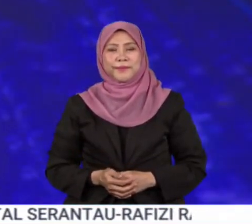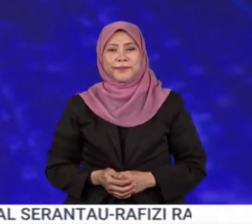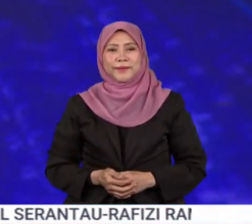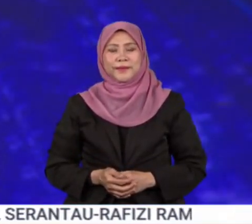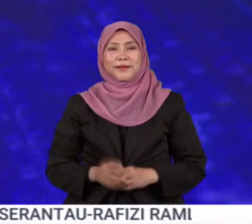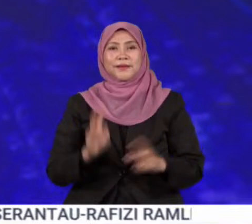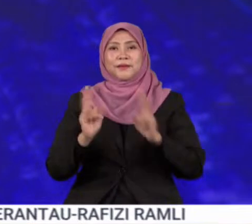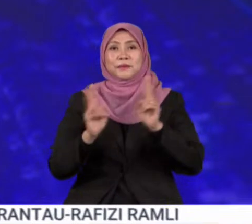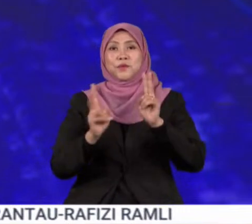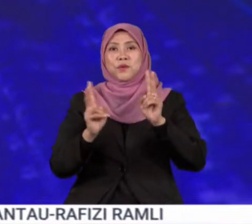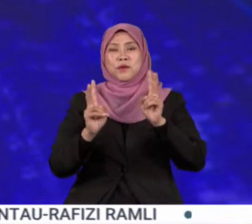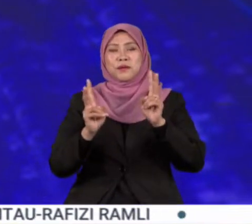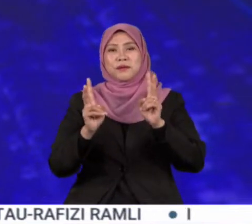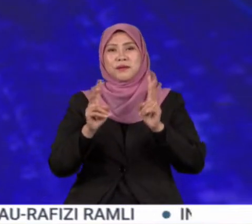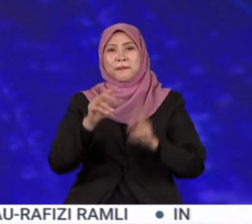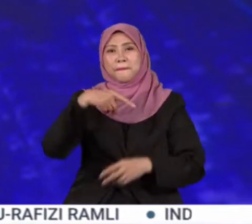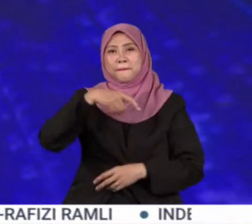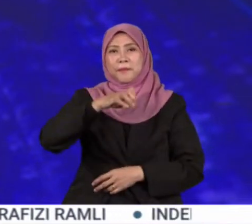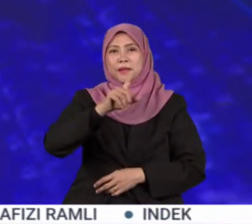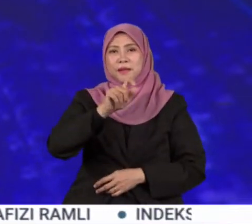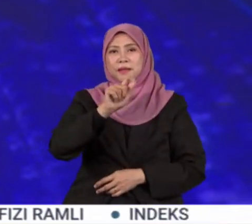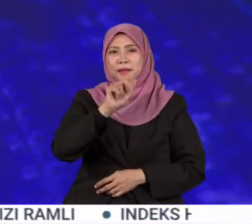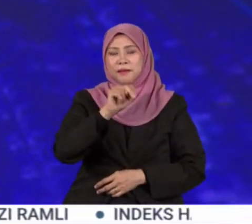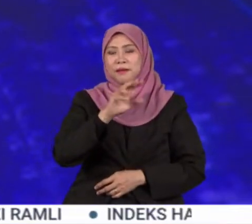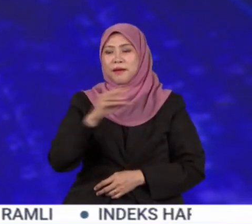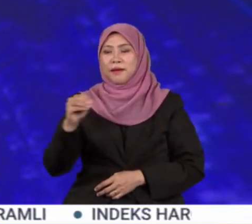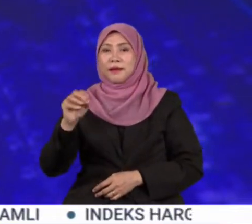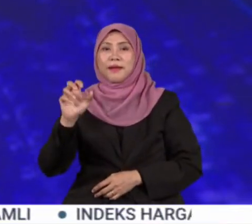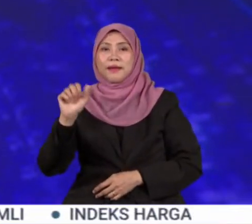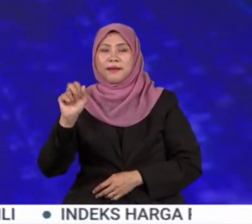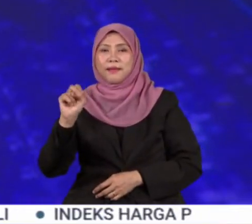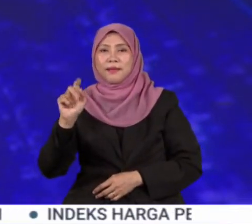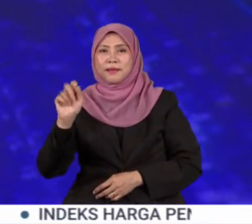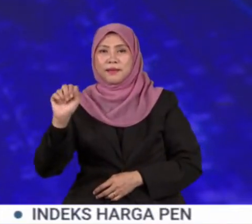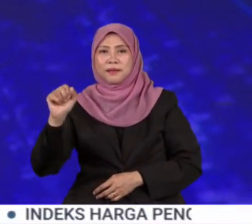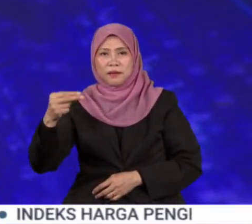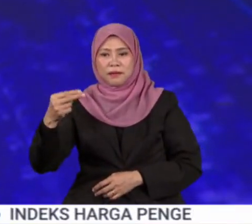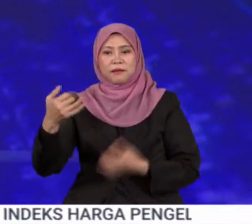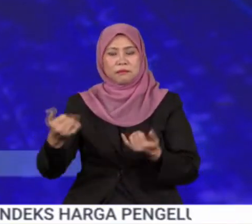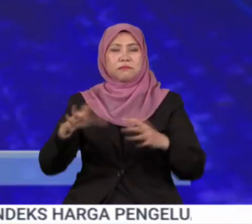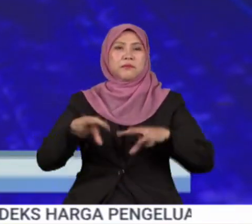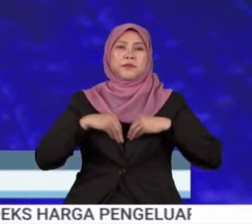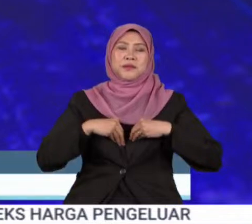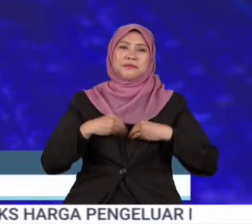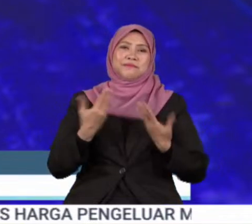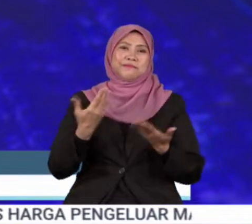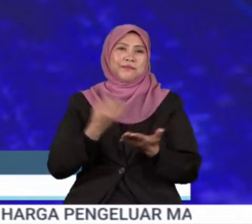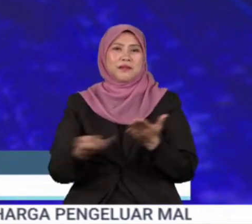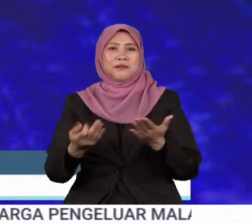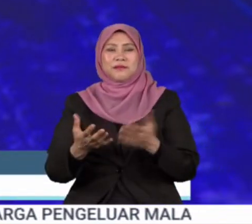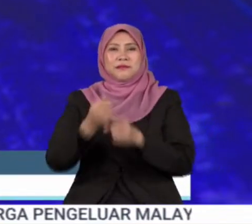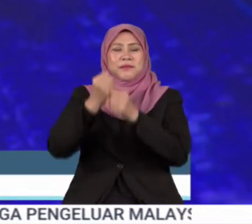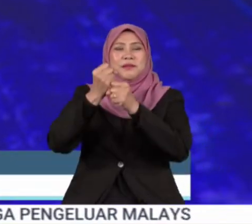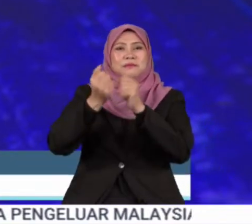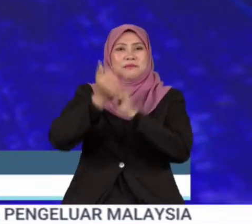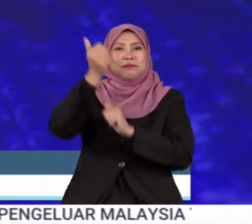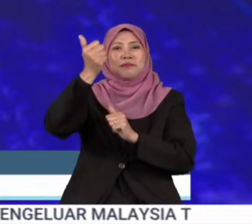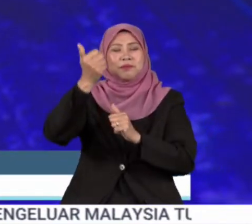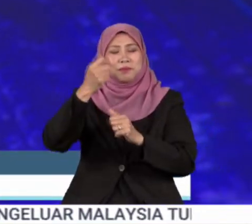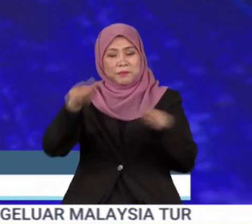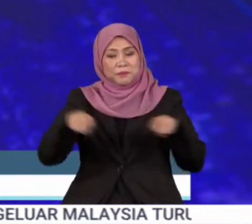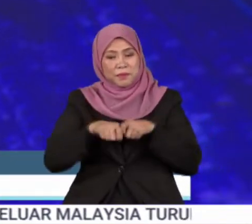Bergu wanita utama negara, Perlitan Emtinah Akur. Ekoran terlepas peluang untuk merangkul kejuaraan pertama mereka di laman